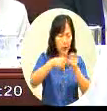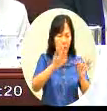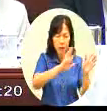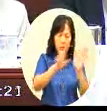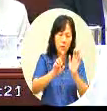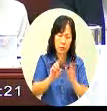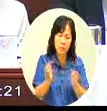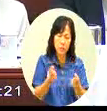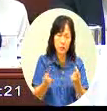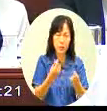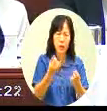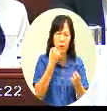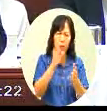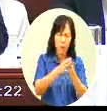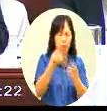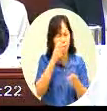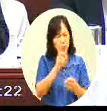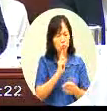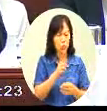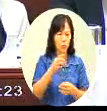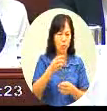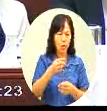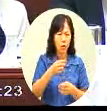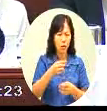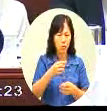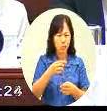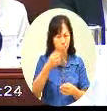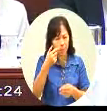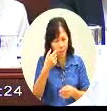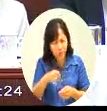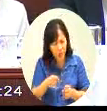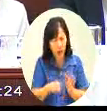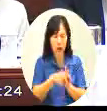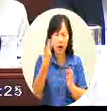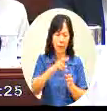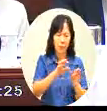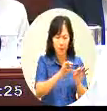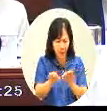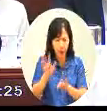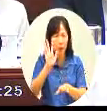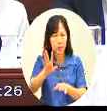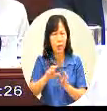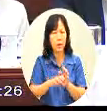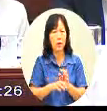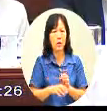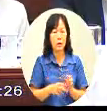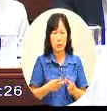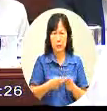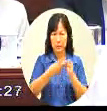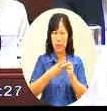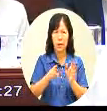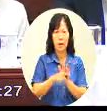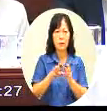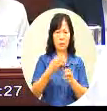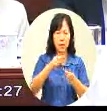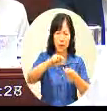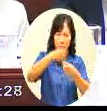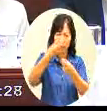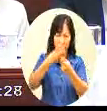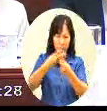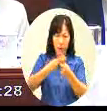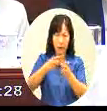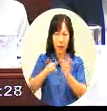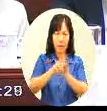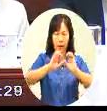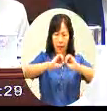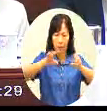续看坏，但也有说会只是趋缓而已哈，这是第一个。那第二个，这个102年的本市